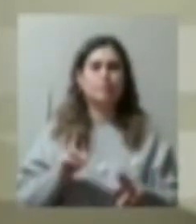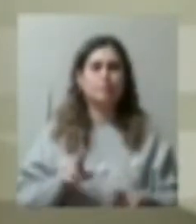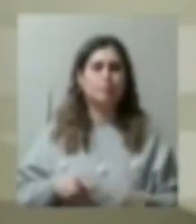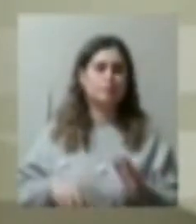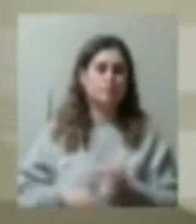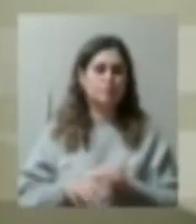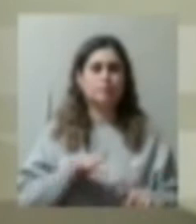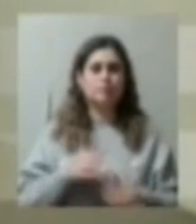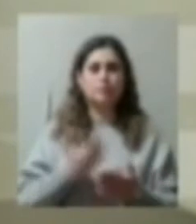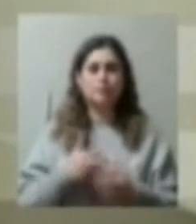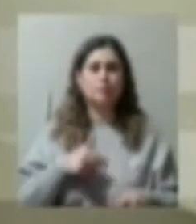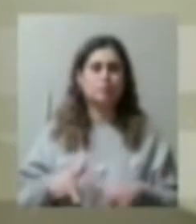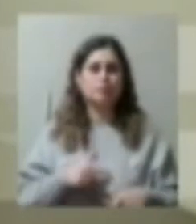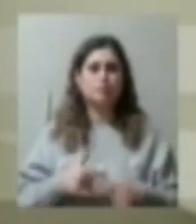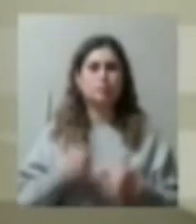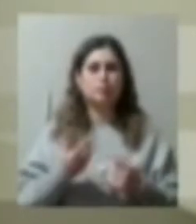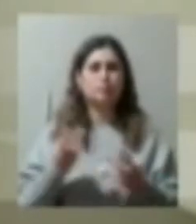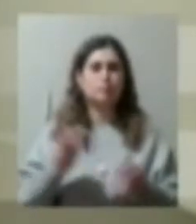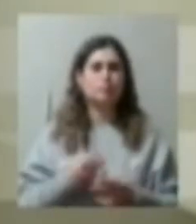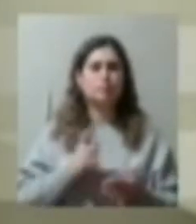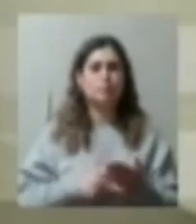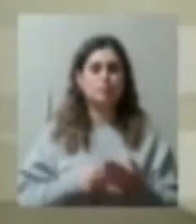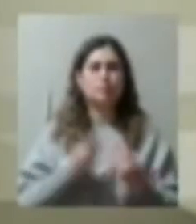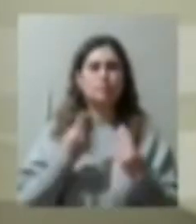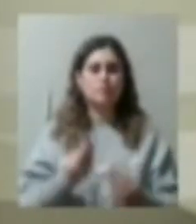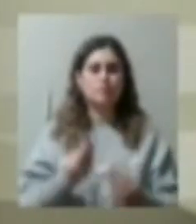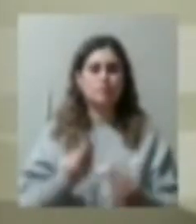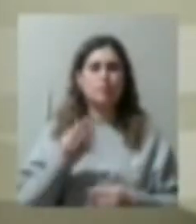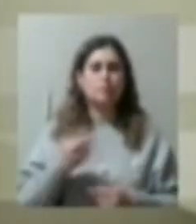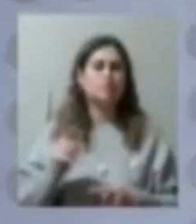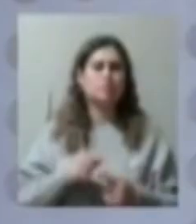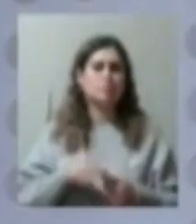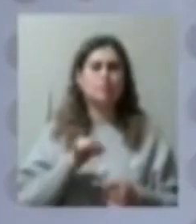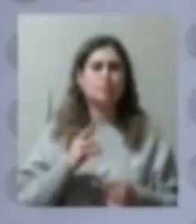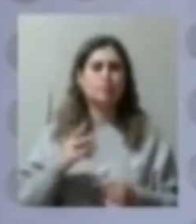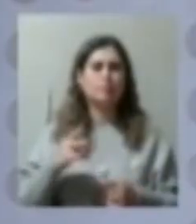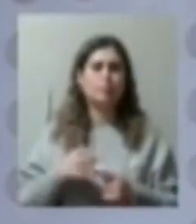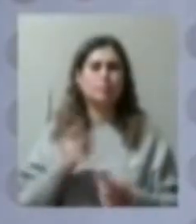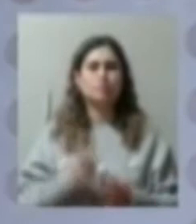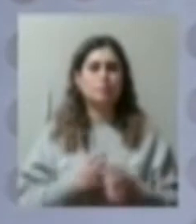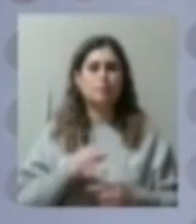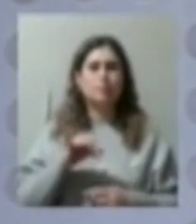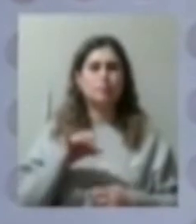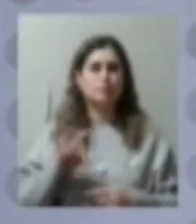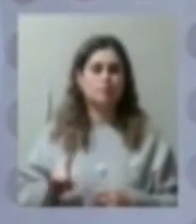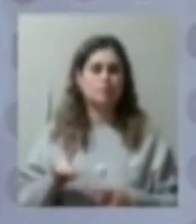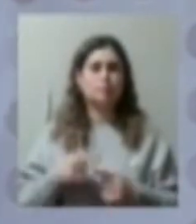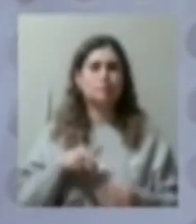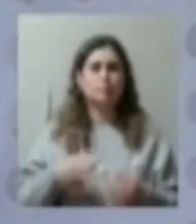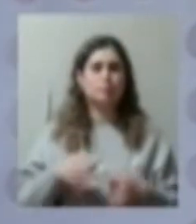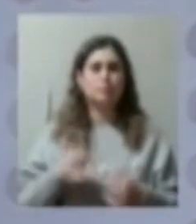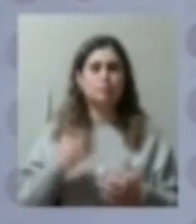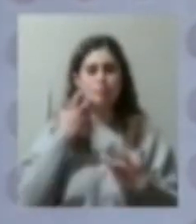От, наприклад, пішоходам зараз треба донести інформацію, що відповідно до змін в ПДР пішохід у темну пору